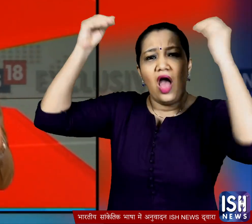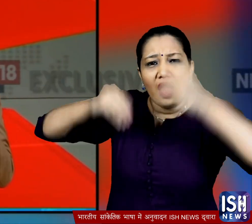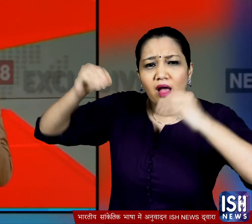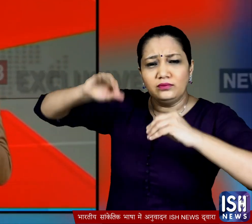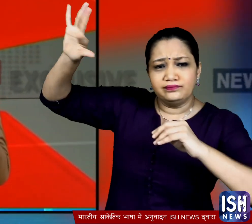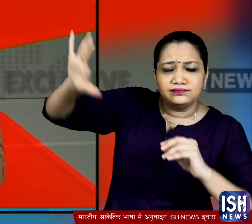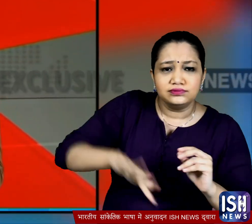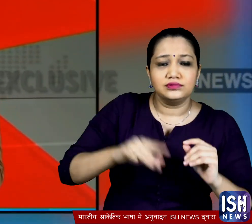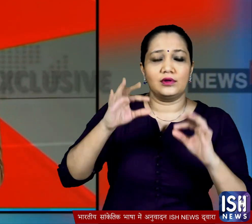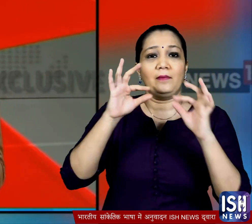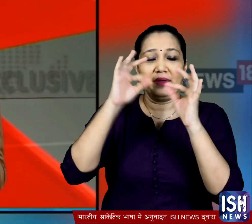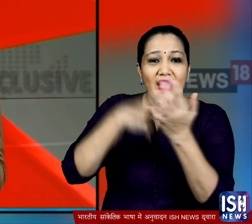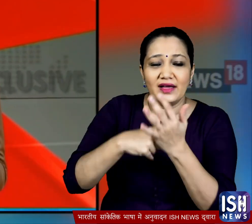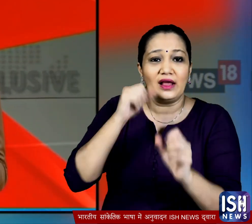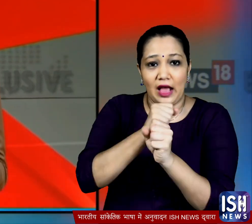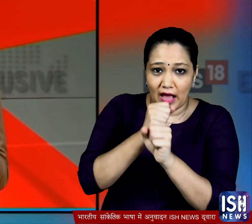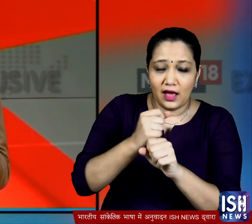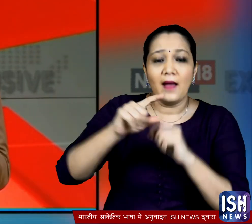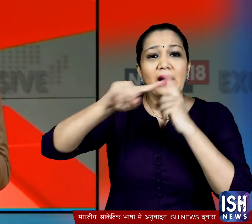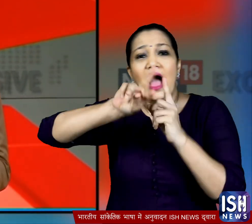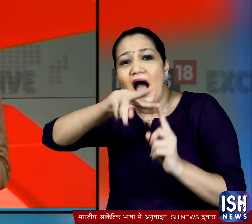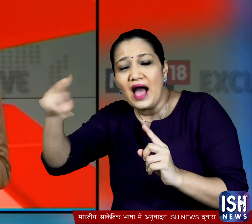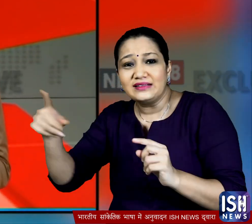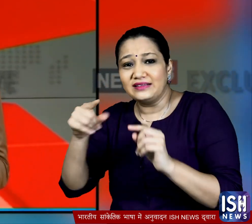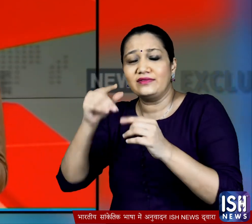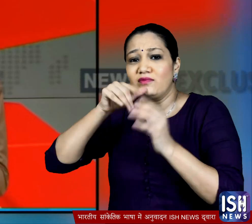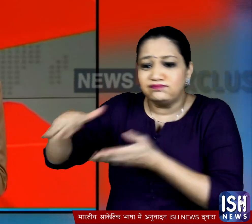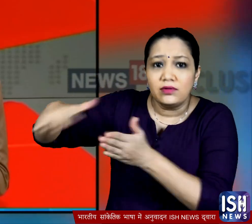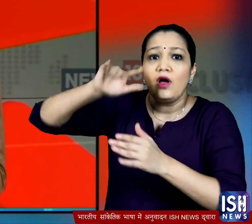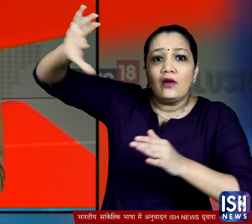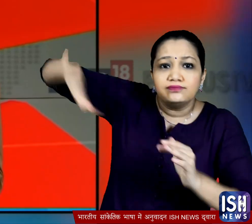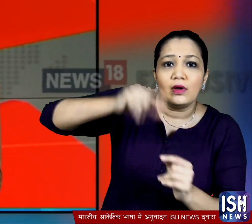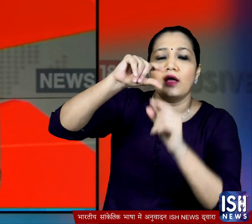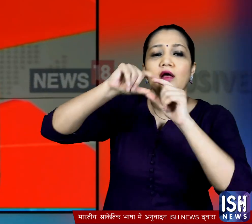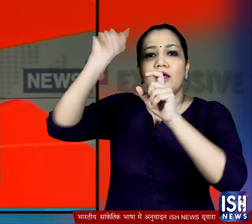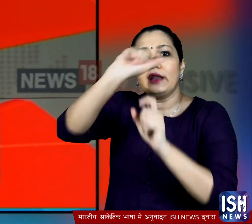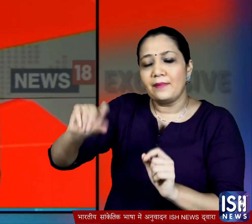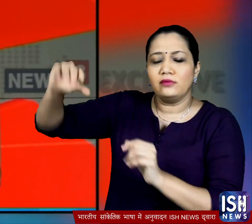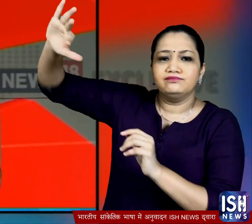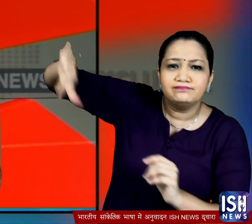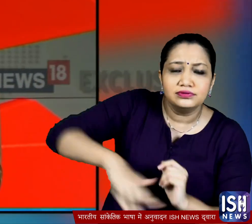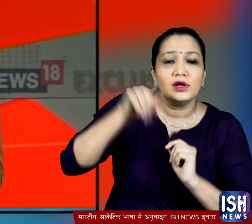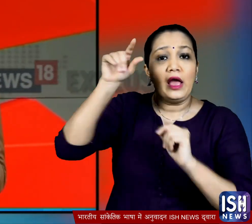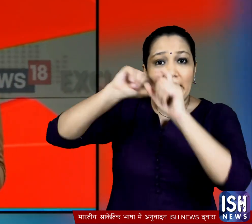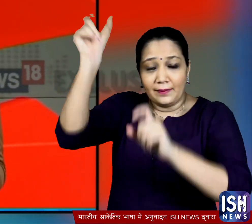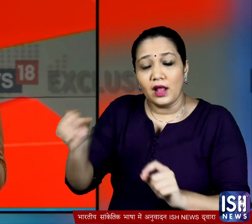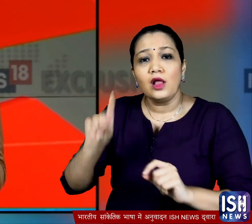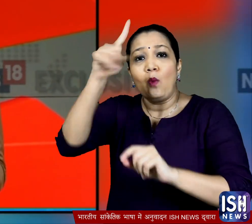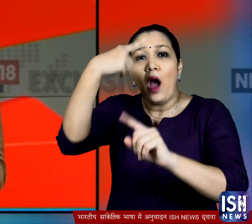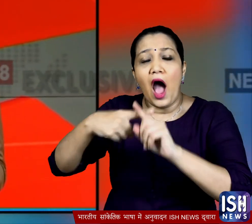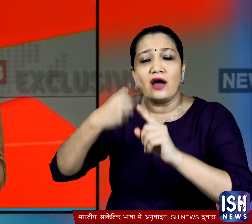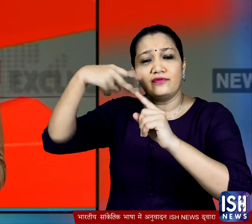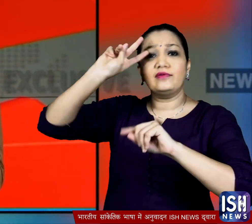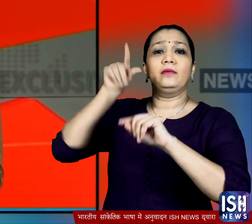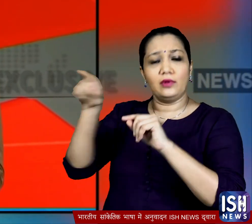पड़ता है, क्योंकि बिहार में गंगा के अलावा बाकी सभी नदियां नेपाल से ही आती हैं और नेपाल में इस बार सामान्य से 1.5 गुना पानी